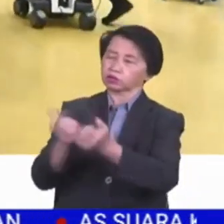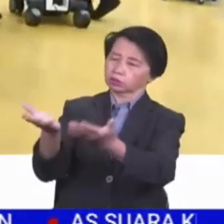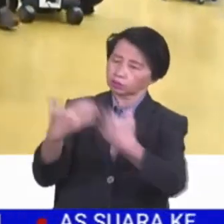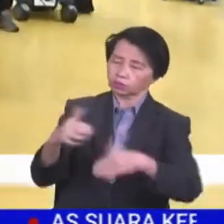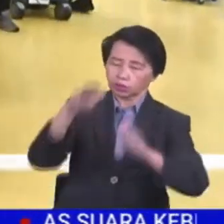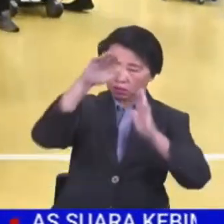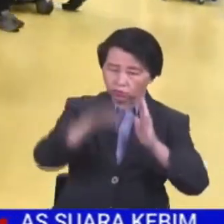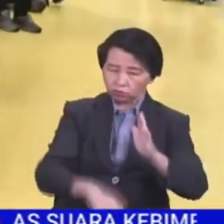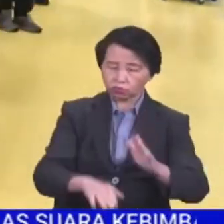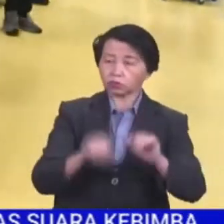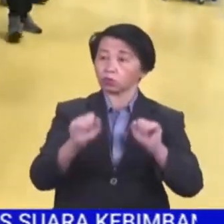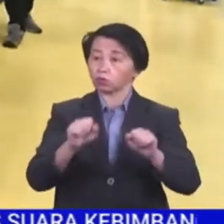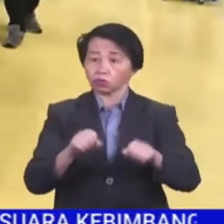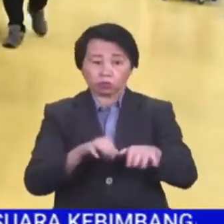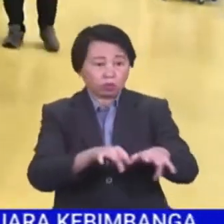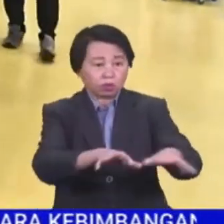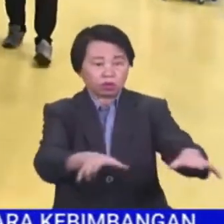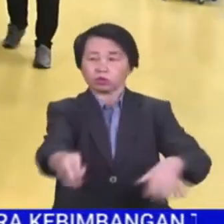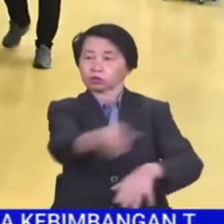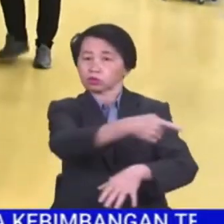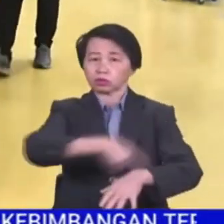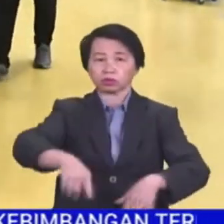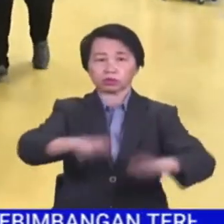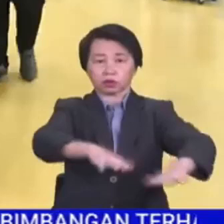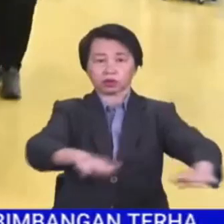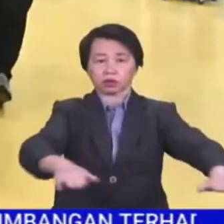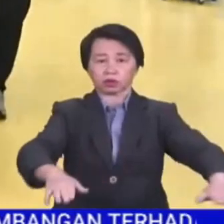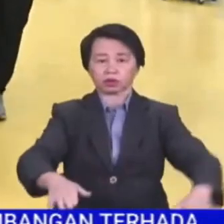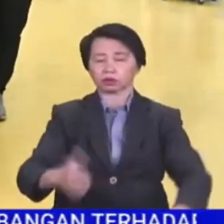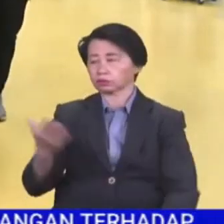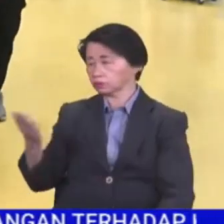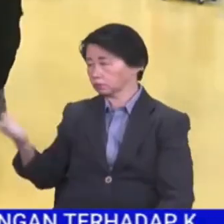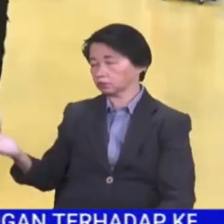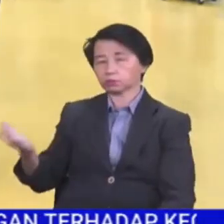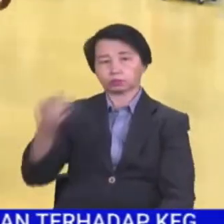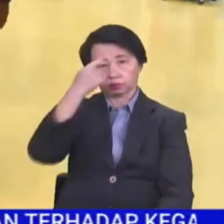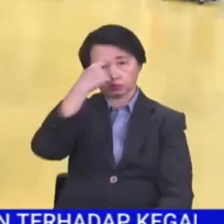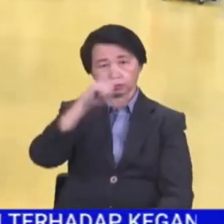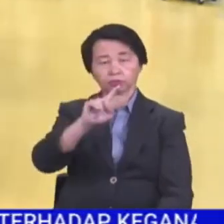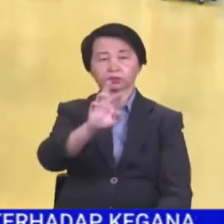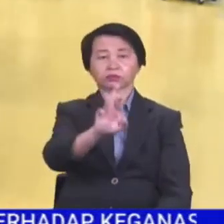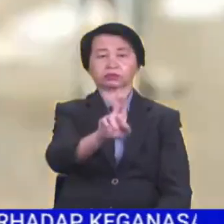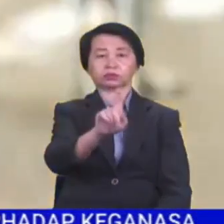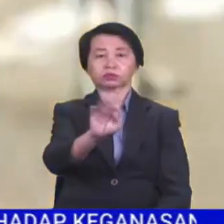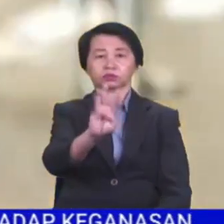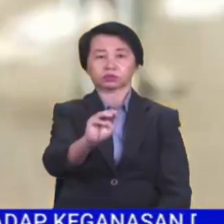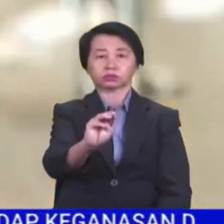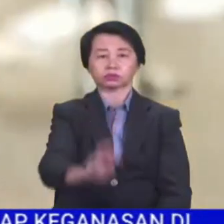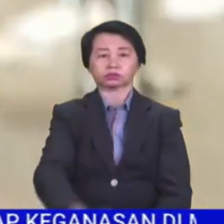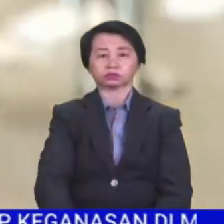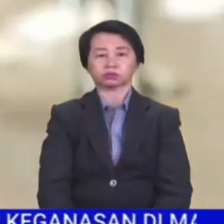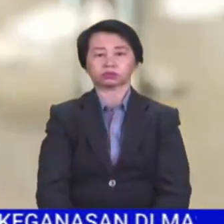mengurangkan kadar kebolehjangkitan di kalangan kanak-kanak. Mohan Chinasami, Berita RTM.